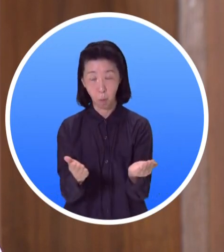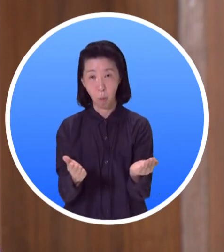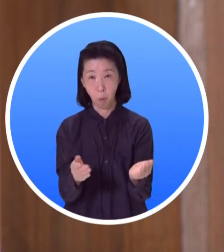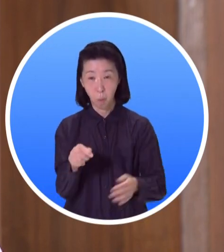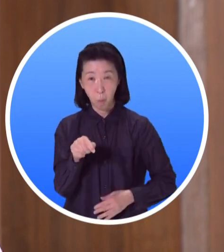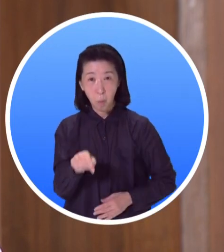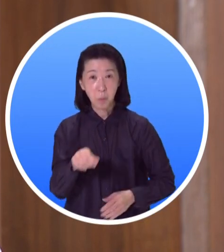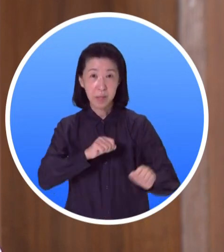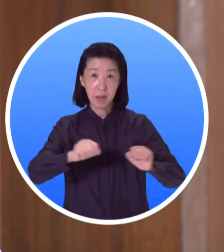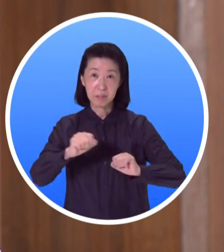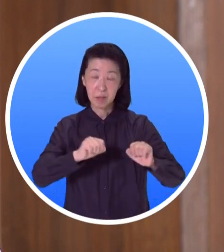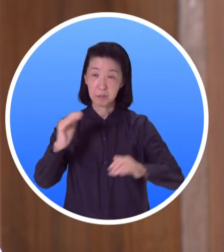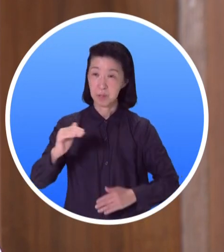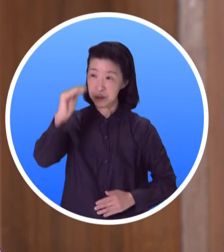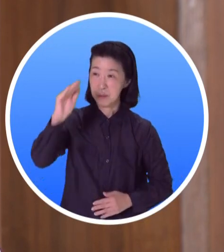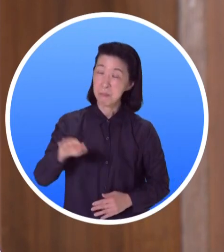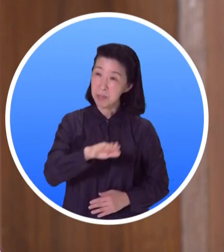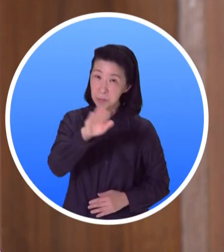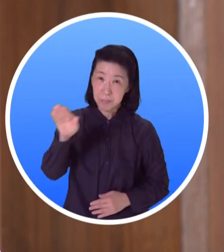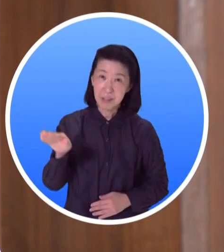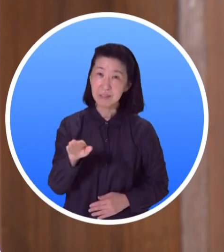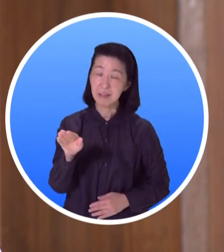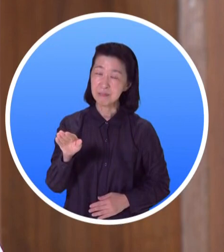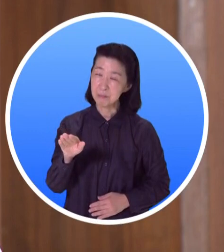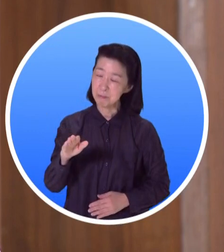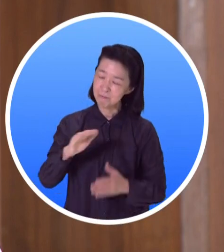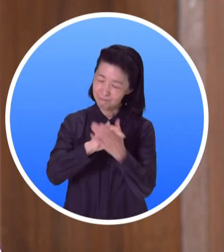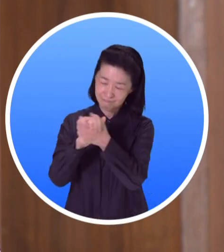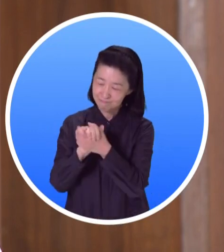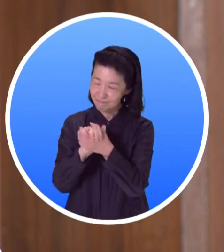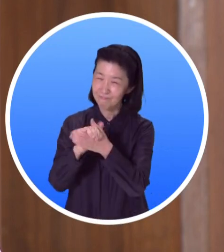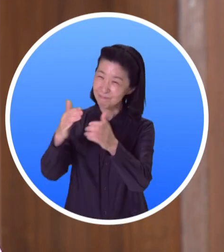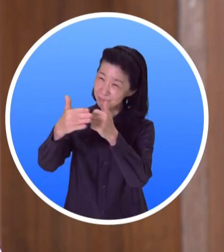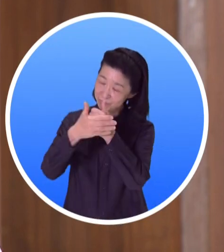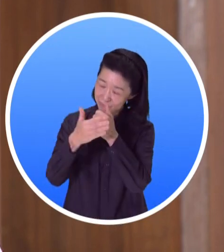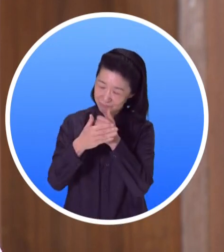している方々、先輩の方々と知り合えたことが良かったかなと